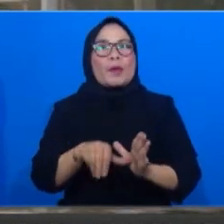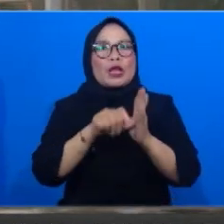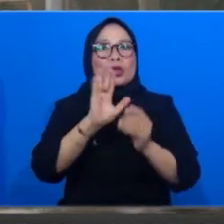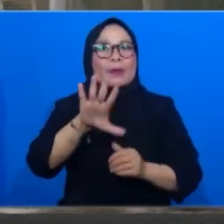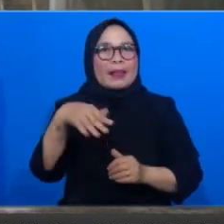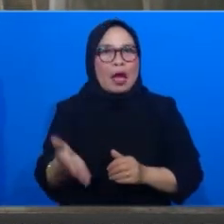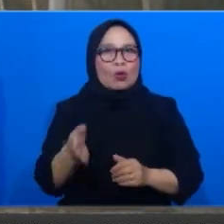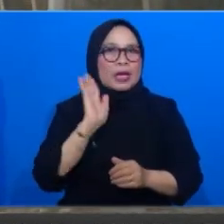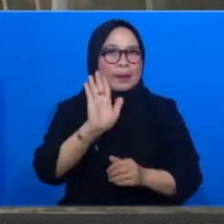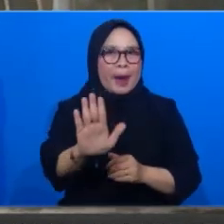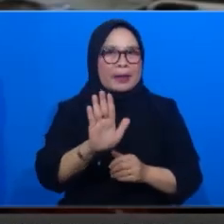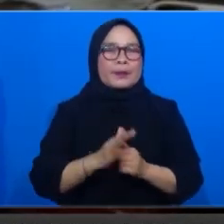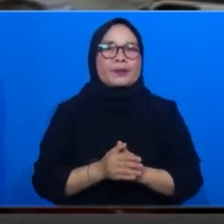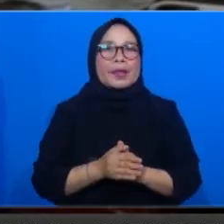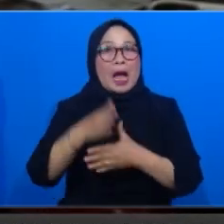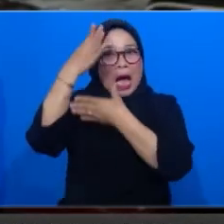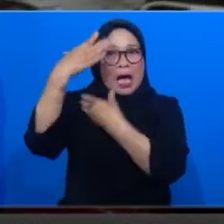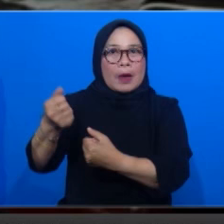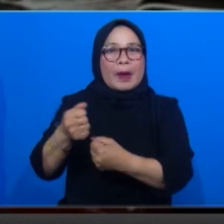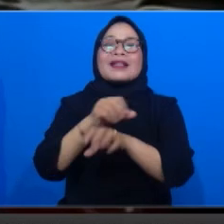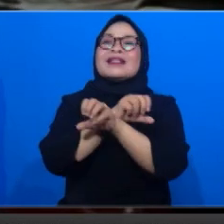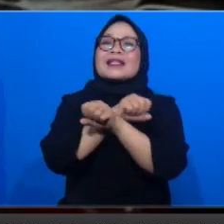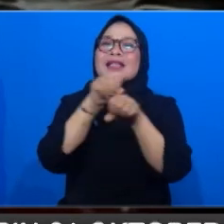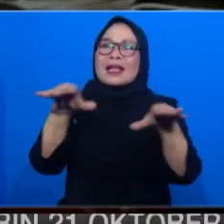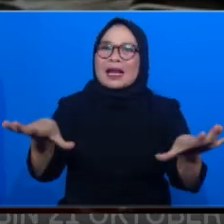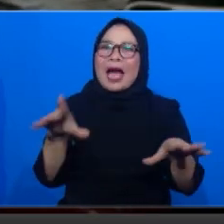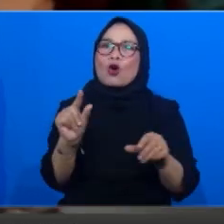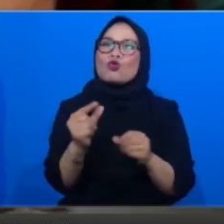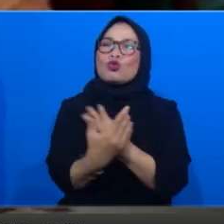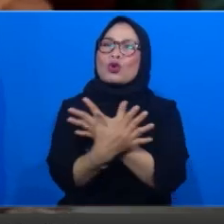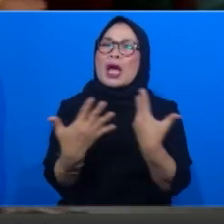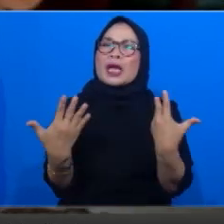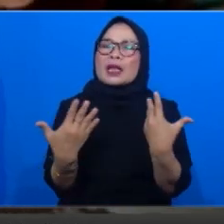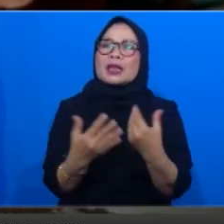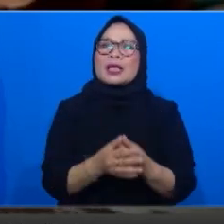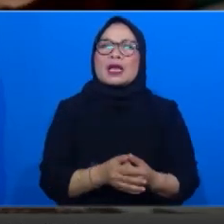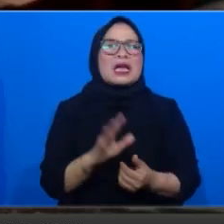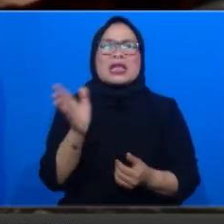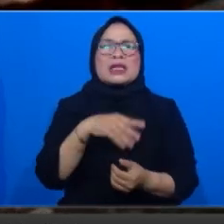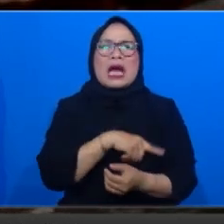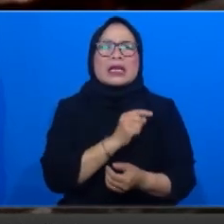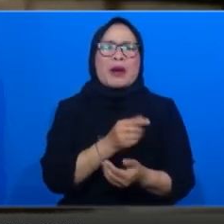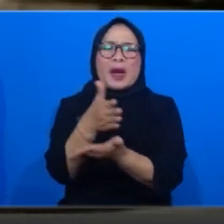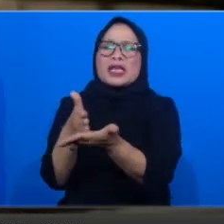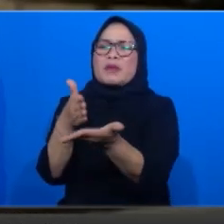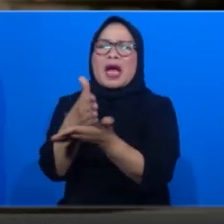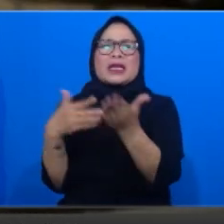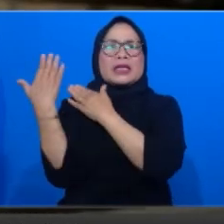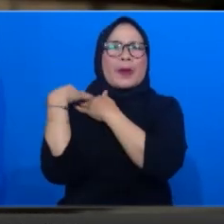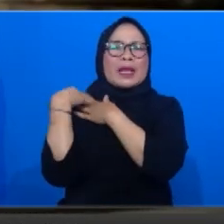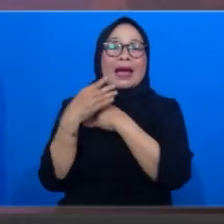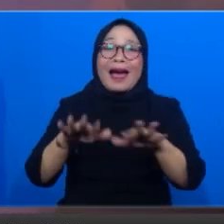depan. Harapan akan kesejahteraan untuk rakyat bukan sekadar bagi-bagi jabatan, apalagi